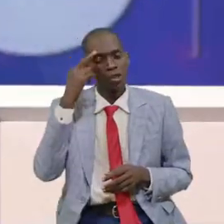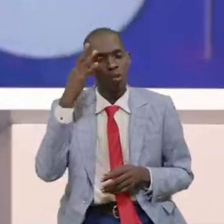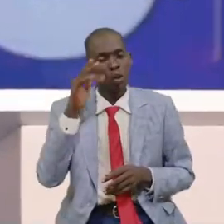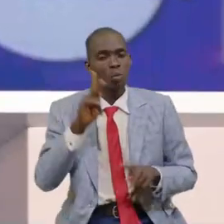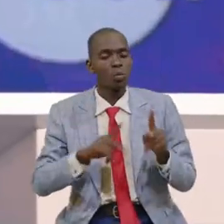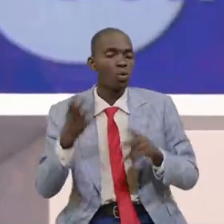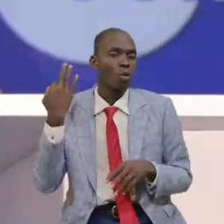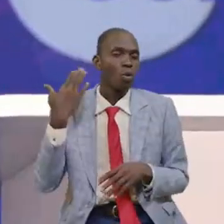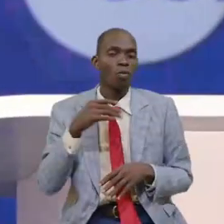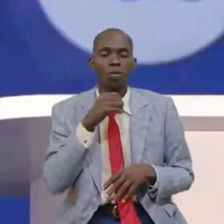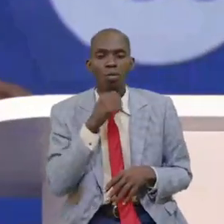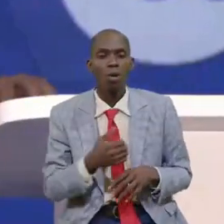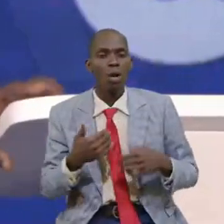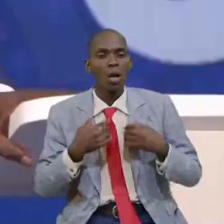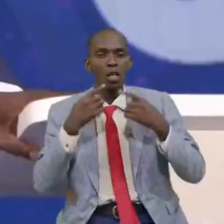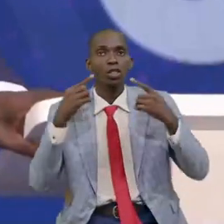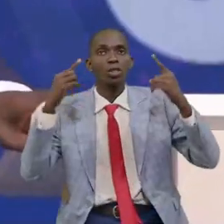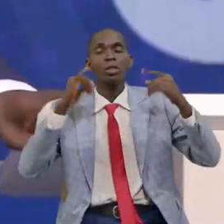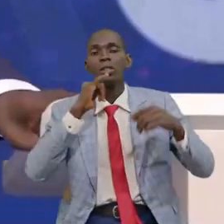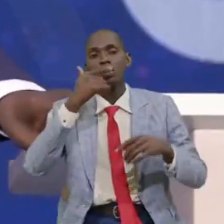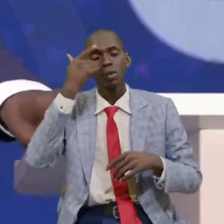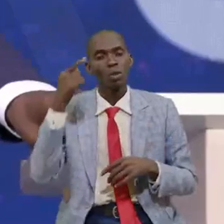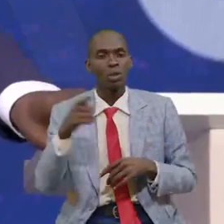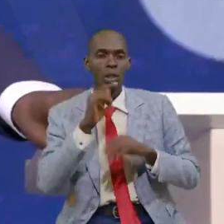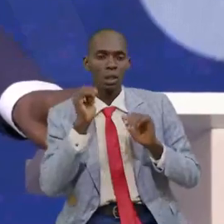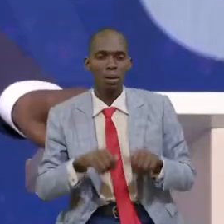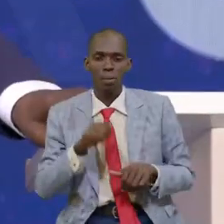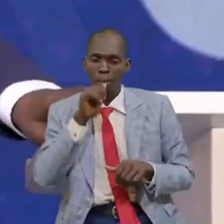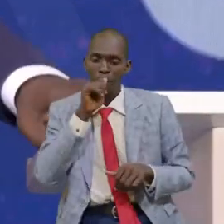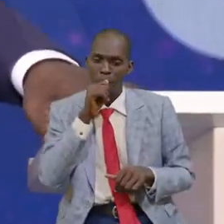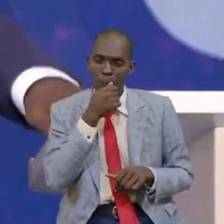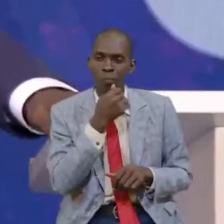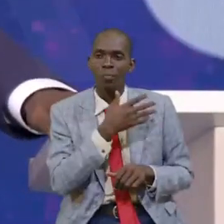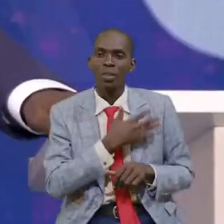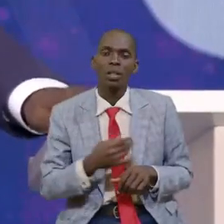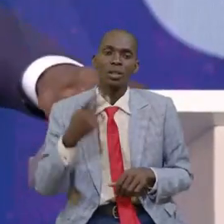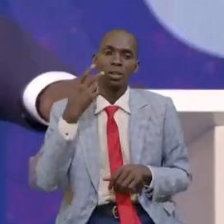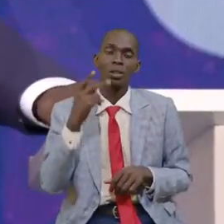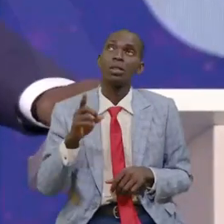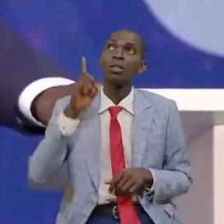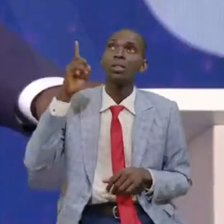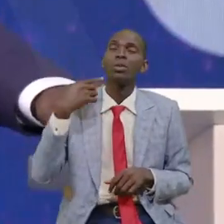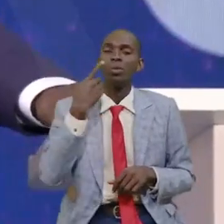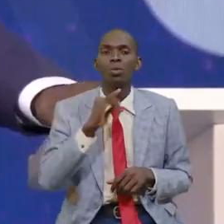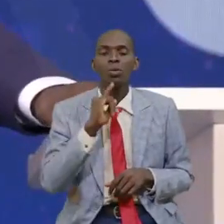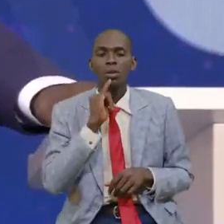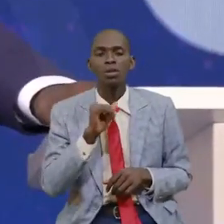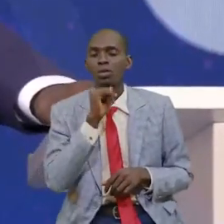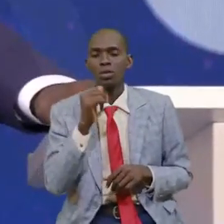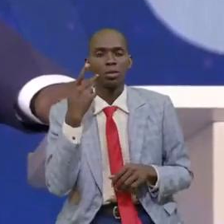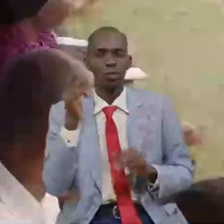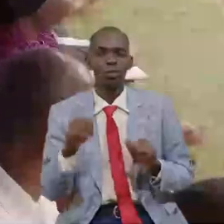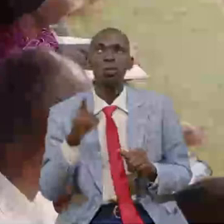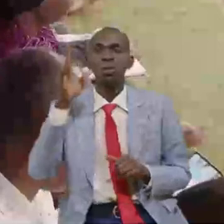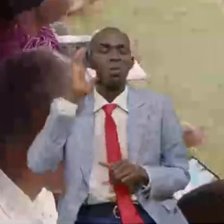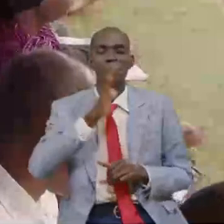c'est parce qu'à tout moment, ils... persévérer comme voyant celui qui est invisible. Il